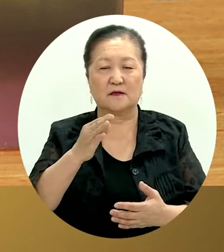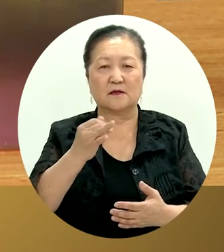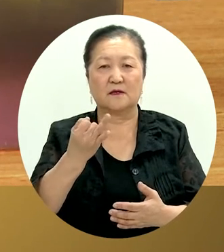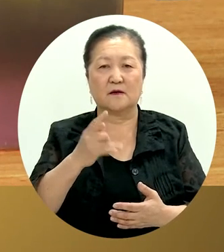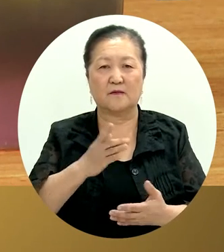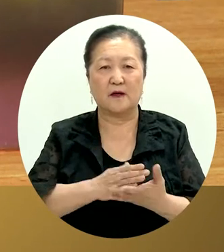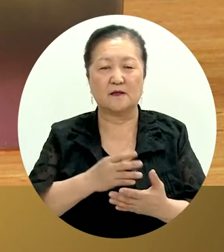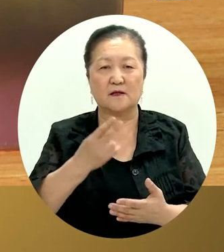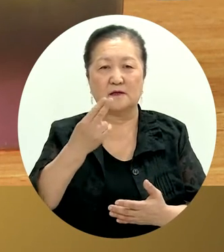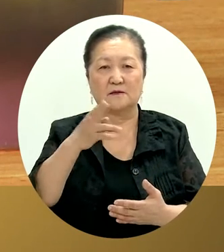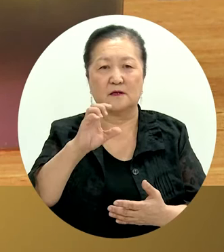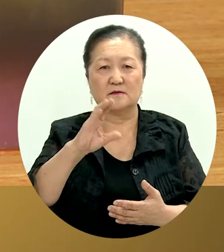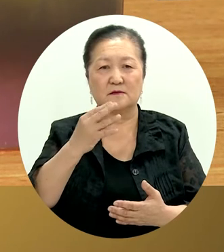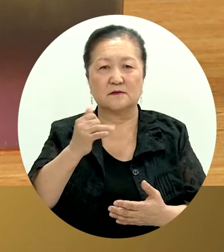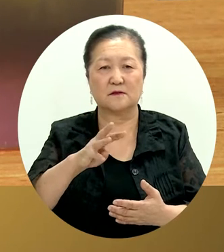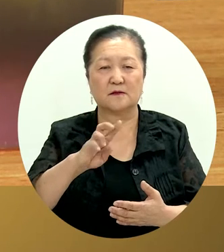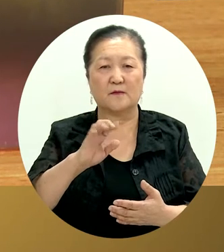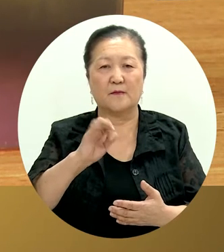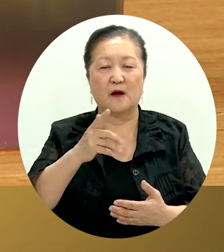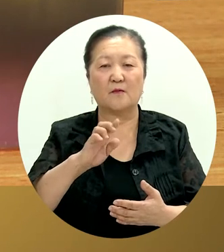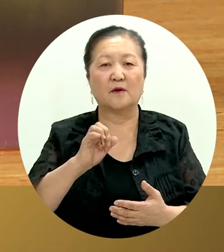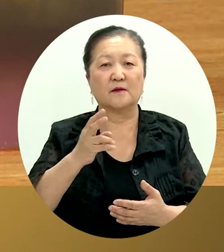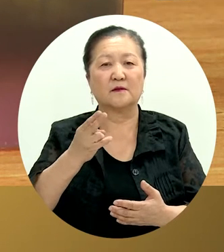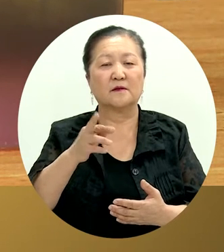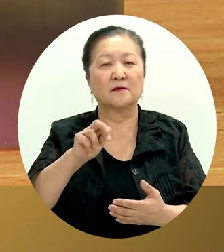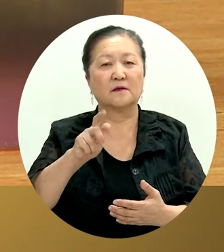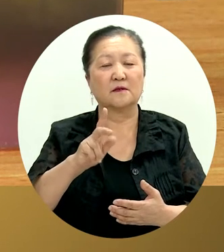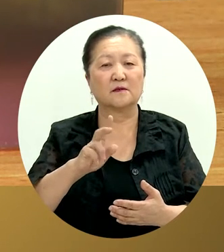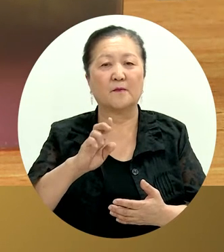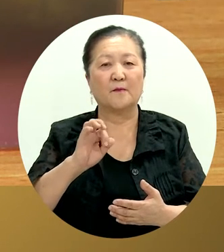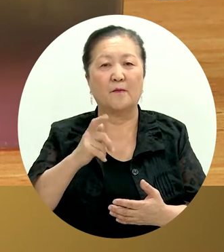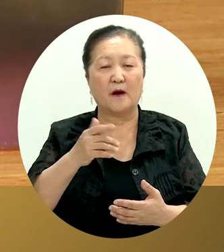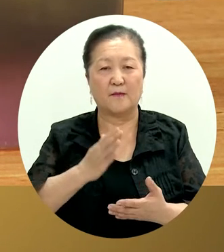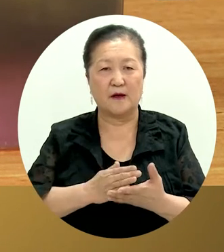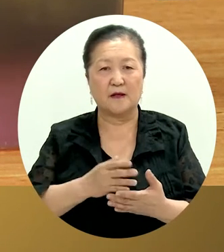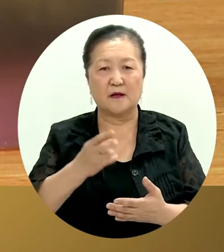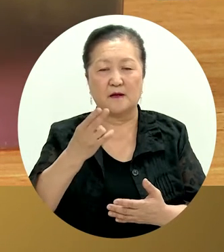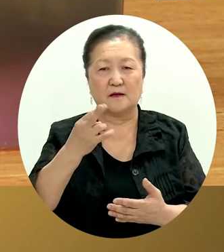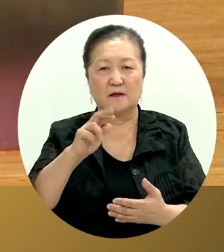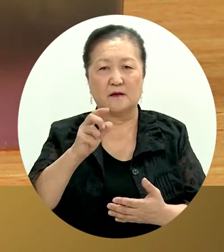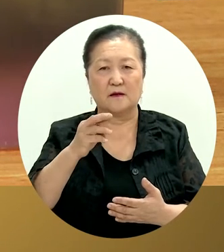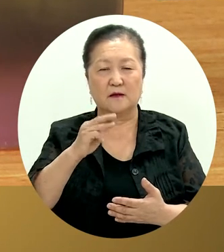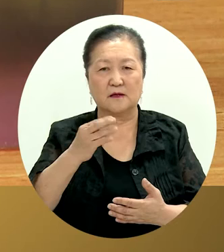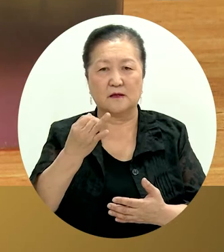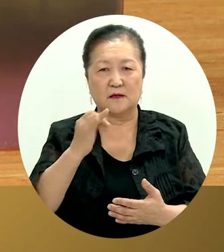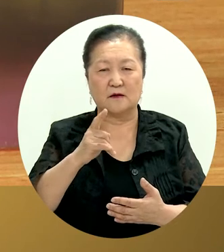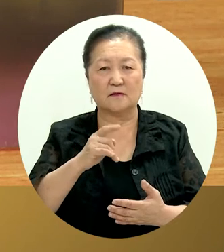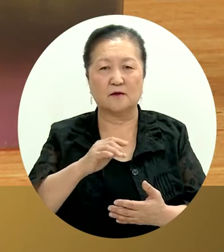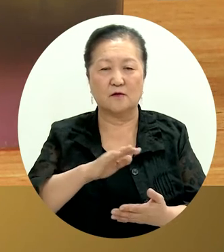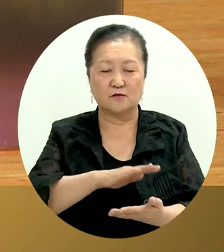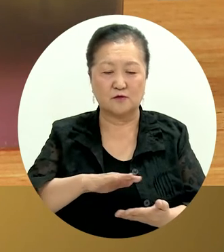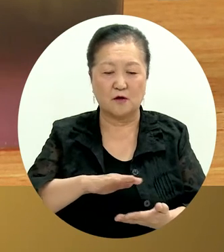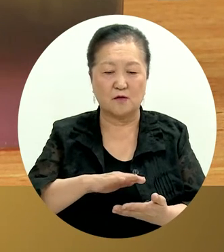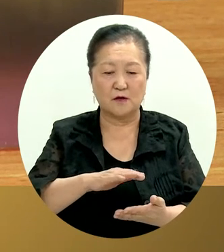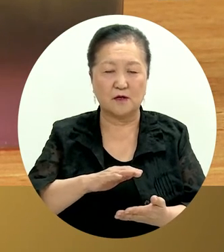хоёрын хооронд нэгтийн зөрүү гарч байгаа тийм. Тэгэхээр нэгт ихтэй ус маань мэдээж доогуура шилжин хөдлөн нэгт багтаа